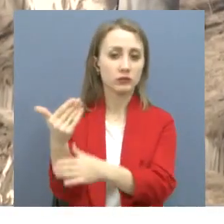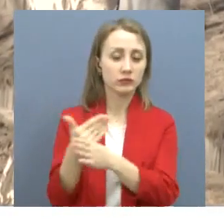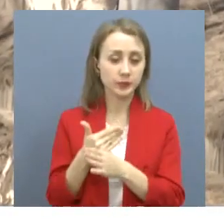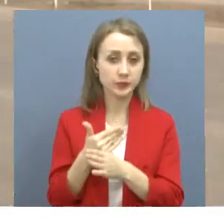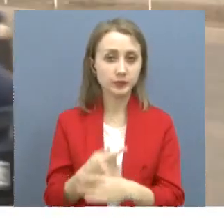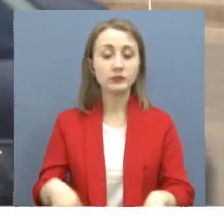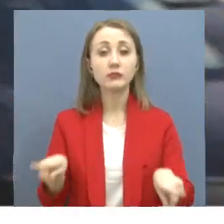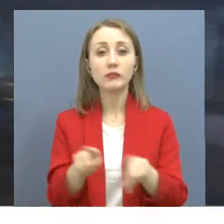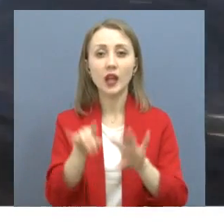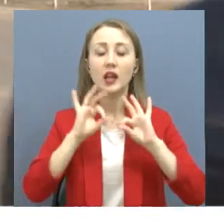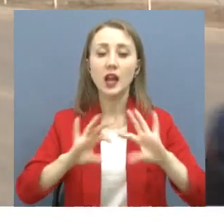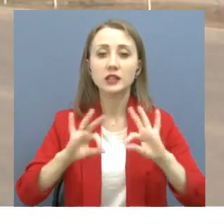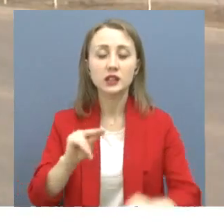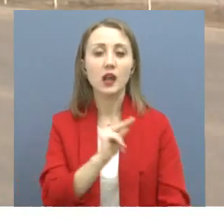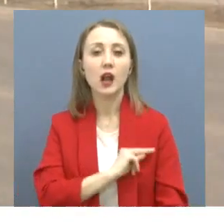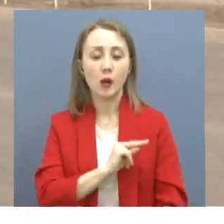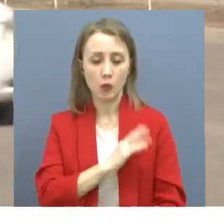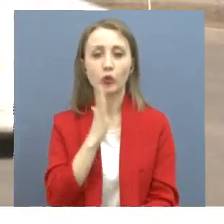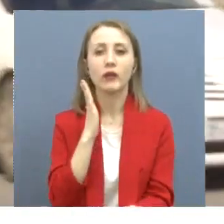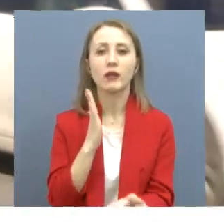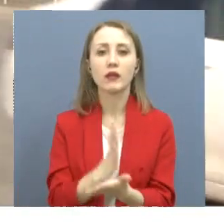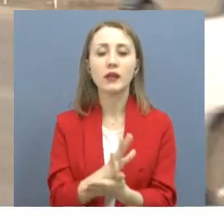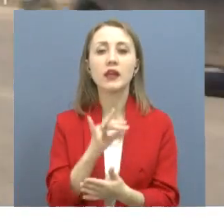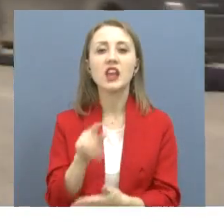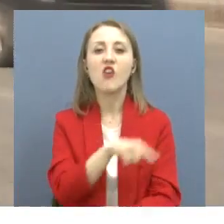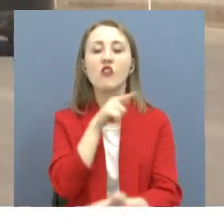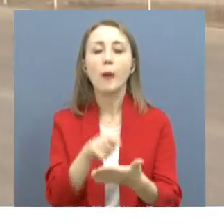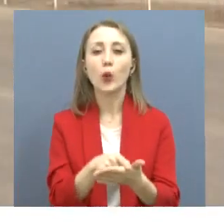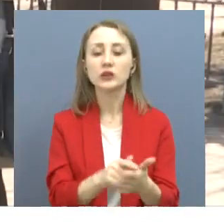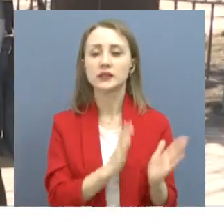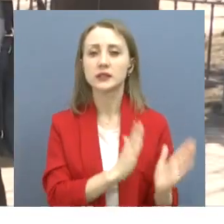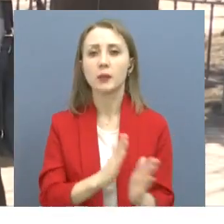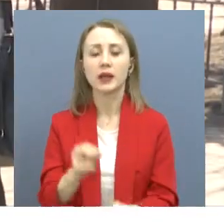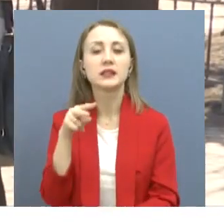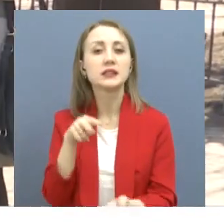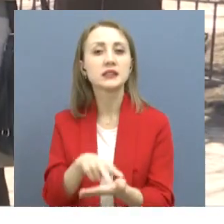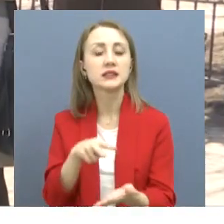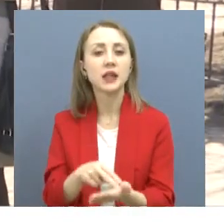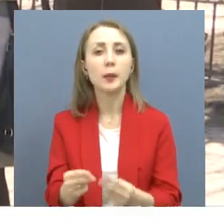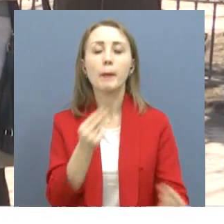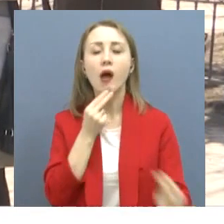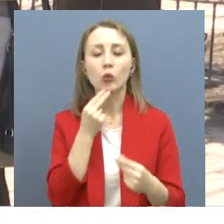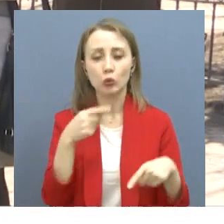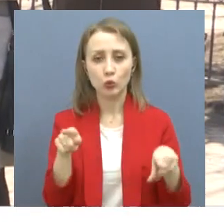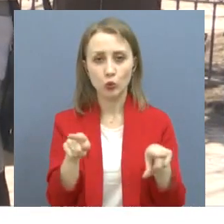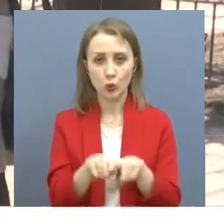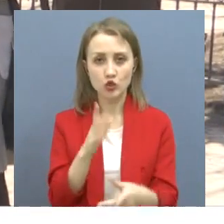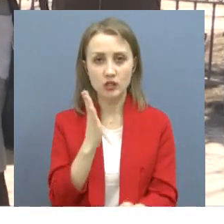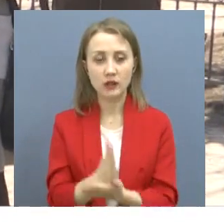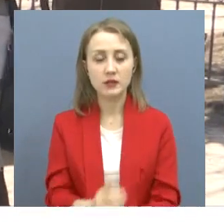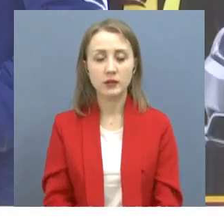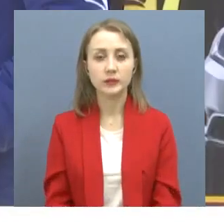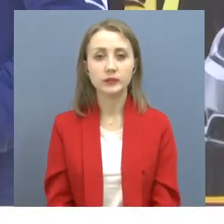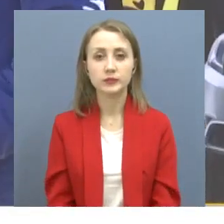Проводится разъяснительная работа на повестке дня и вопросы стабилизации цен на продовольственные товары. Сания Кобжасарова, Эрмек